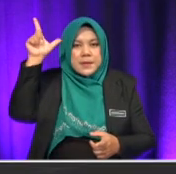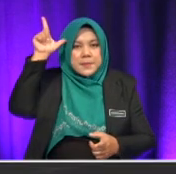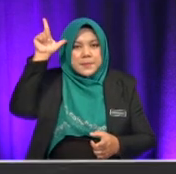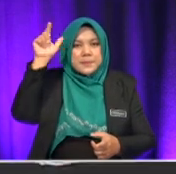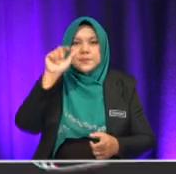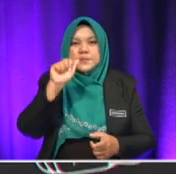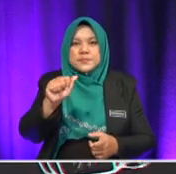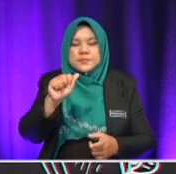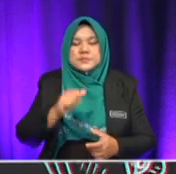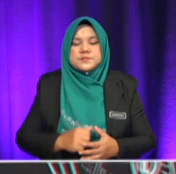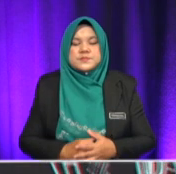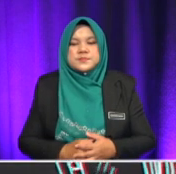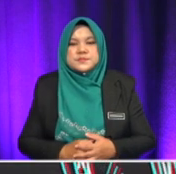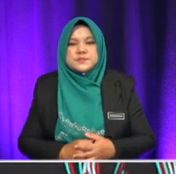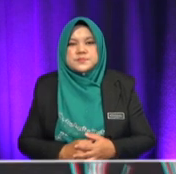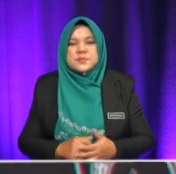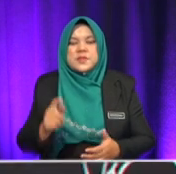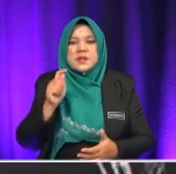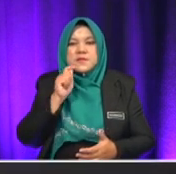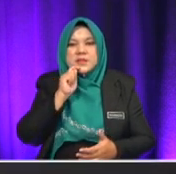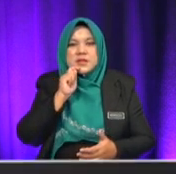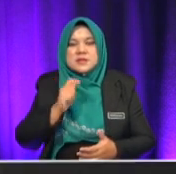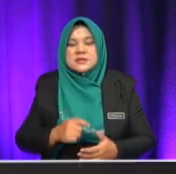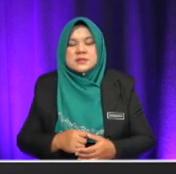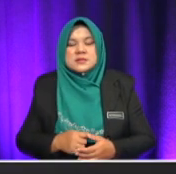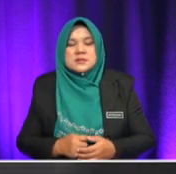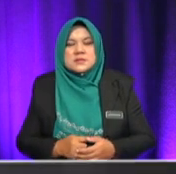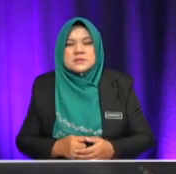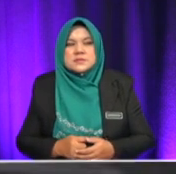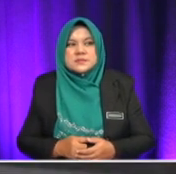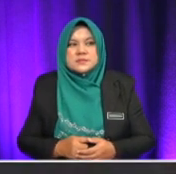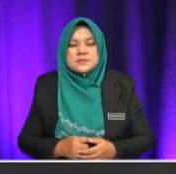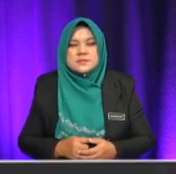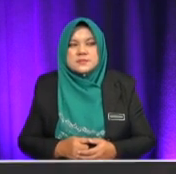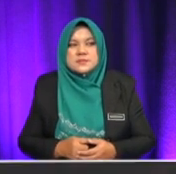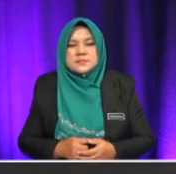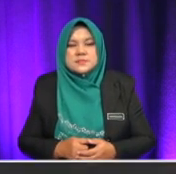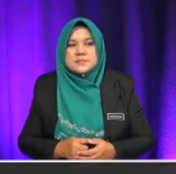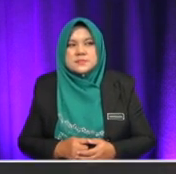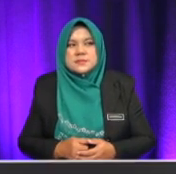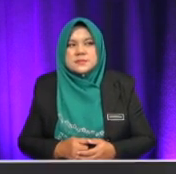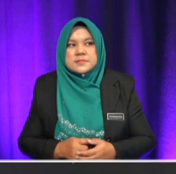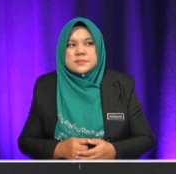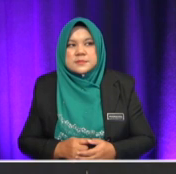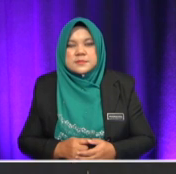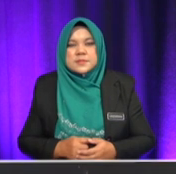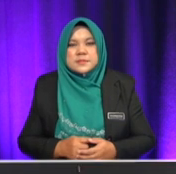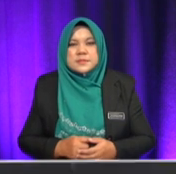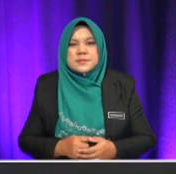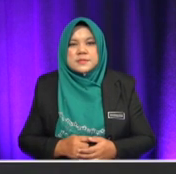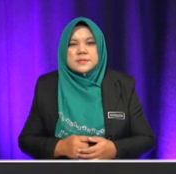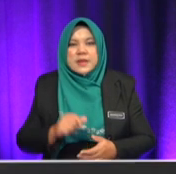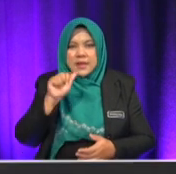eh kita tunggu jawaban dari pada Fatin Apa jawabannya Fatin Apa yang dimaksudkan dengan Amin